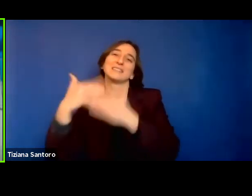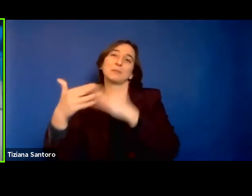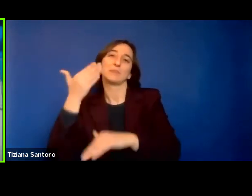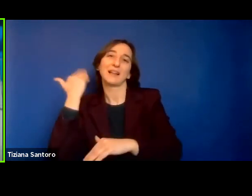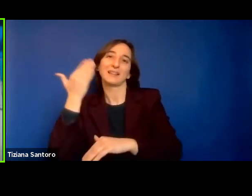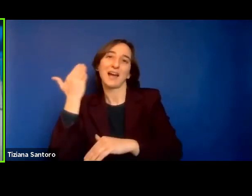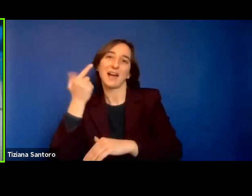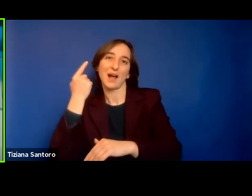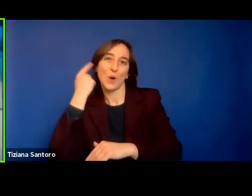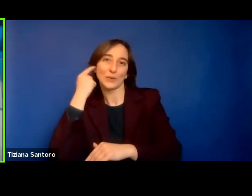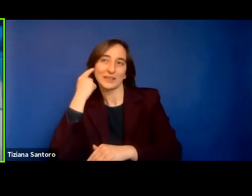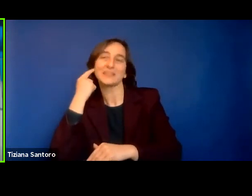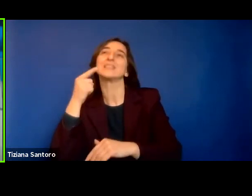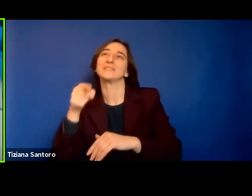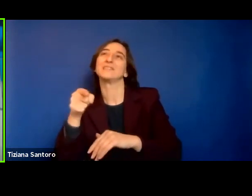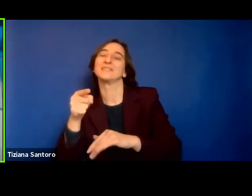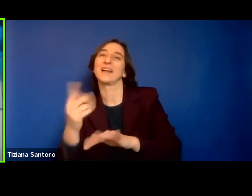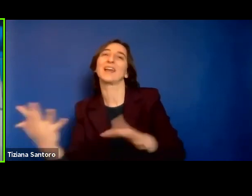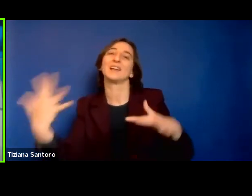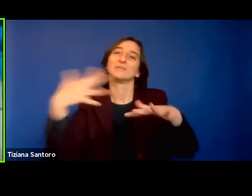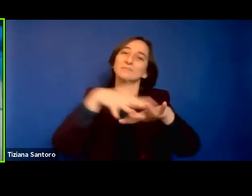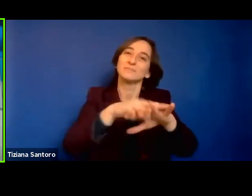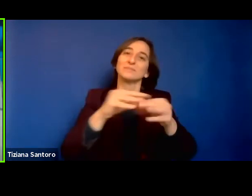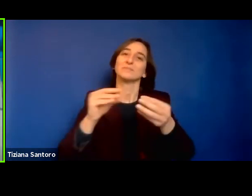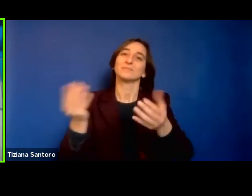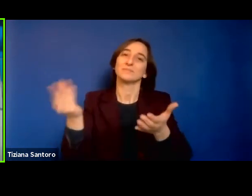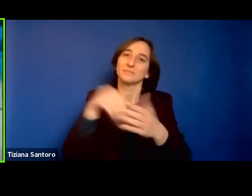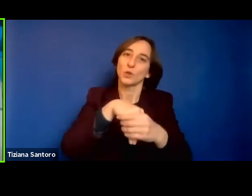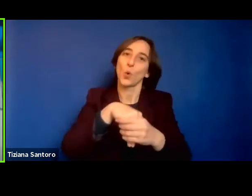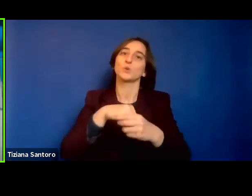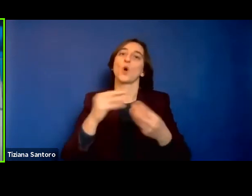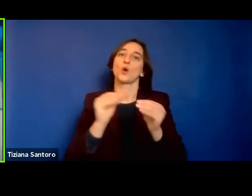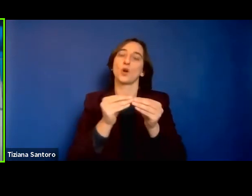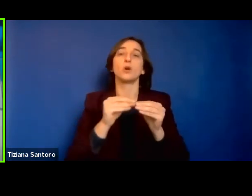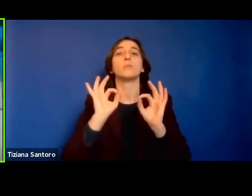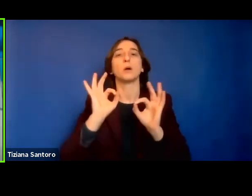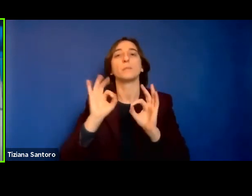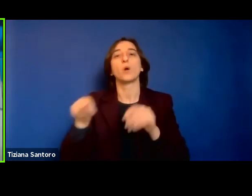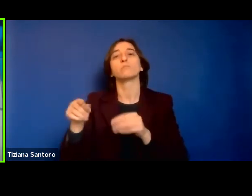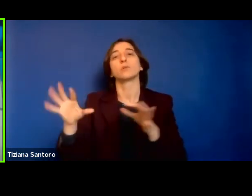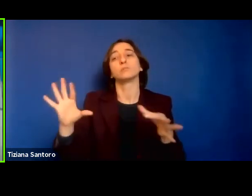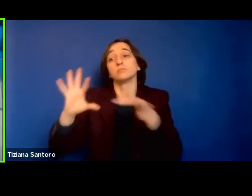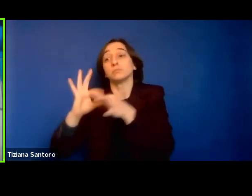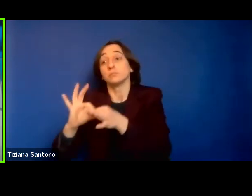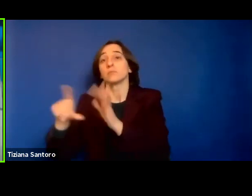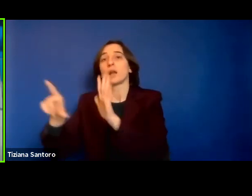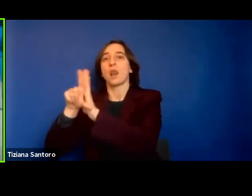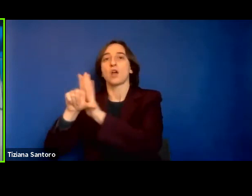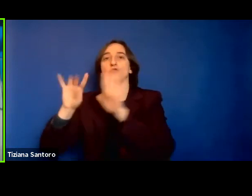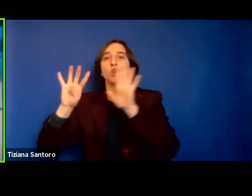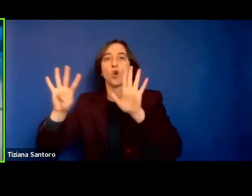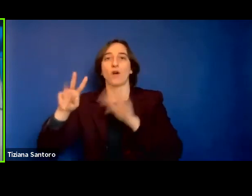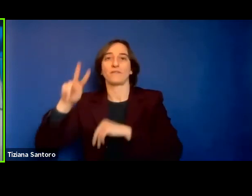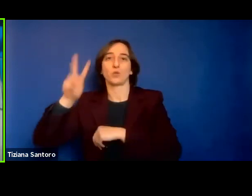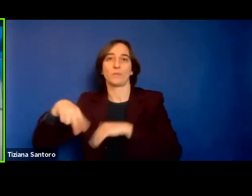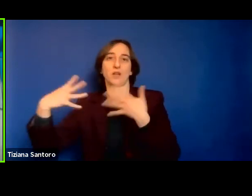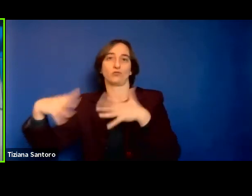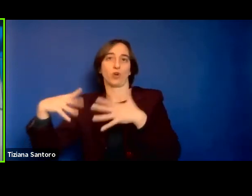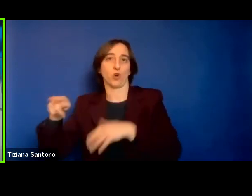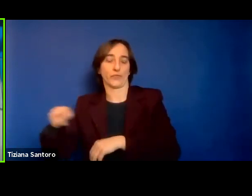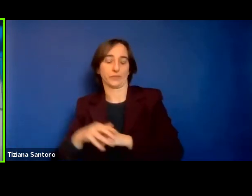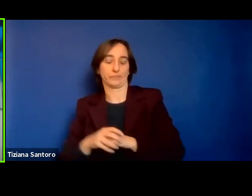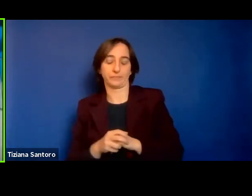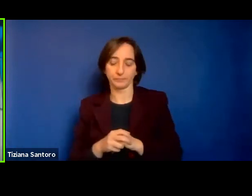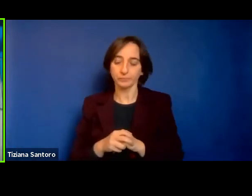un progetto, un bando che è in attuazione della legge 9 2019. Il progetto ACES ha tutta una serie